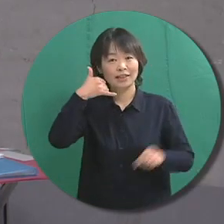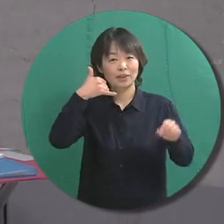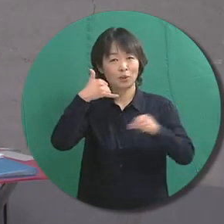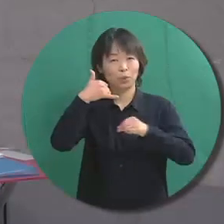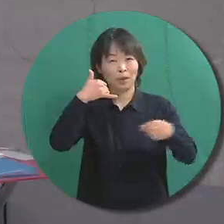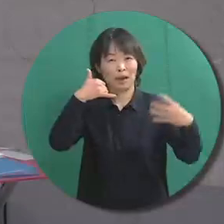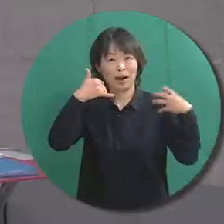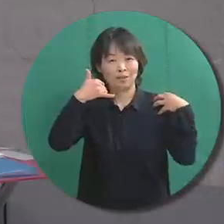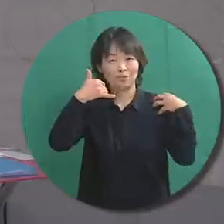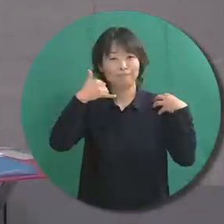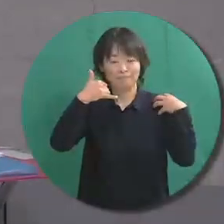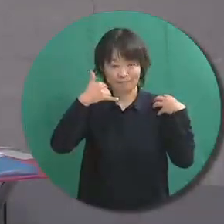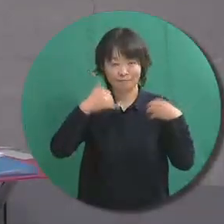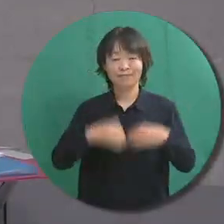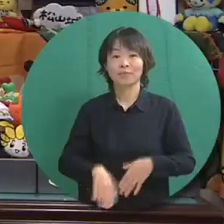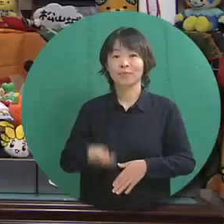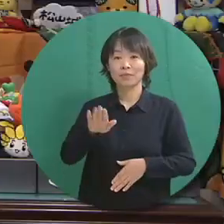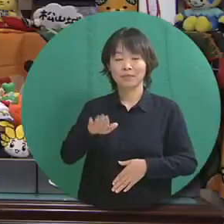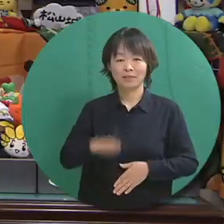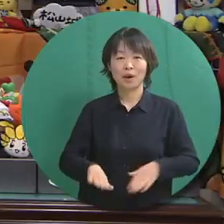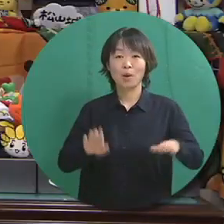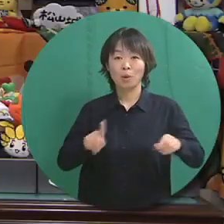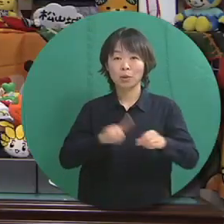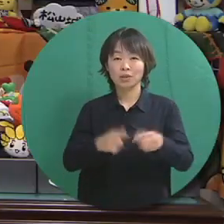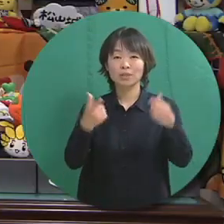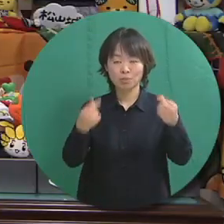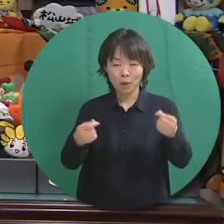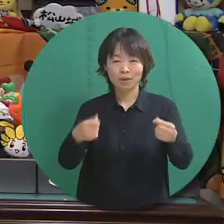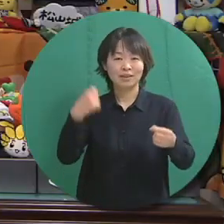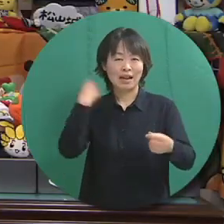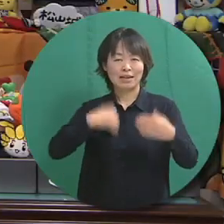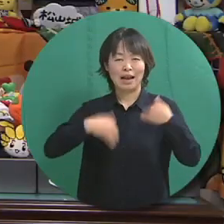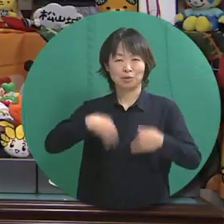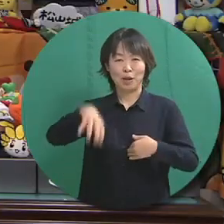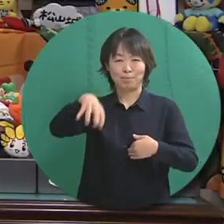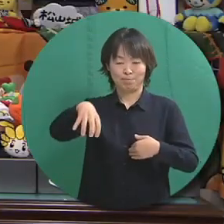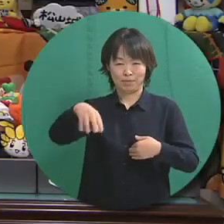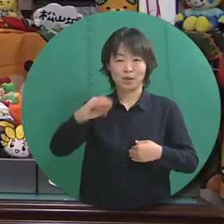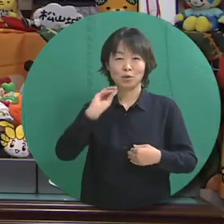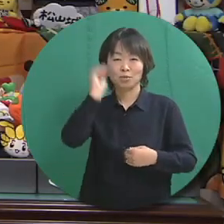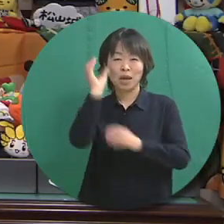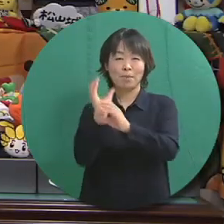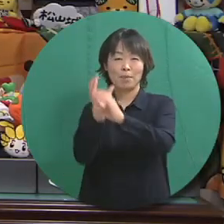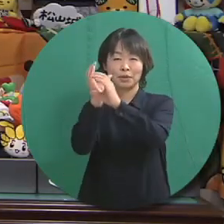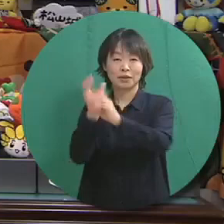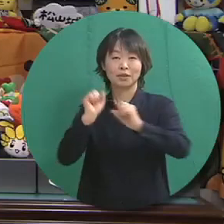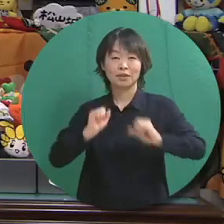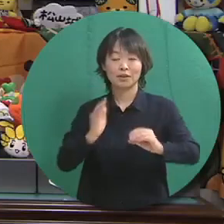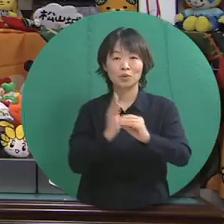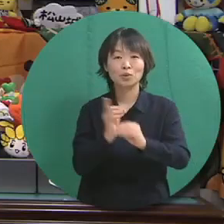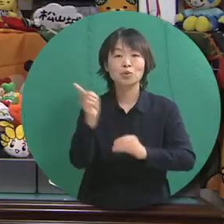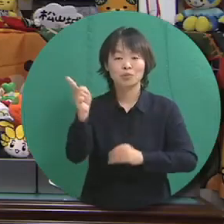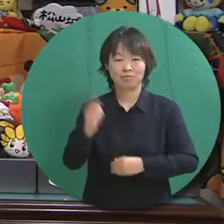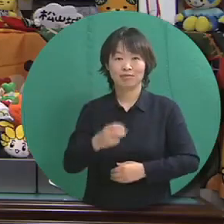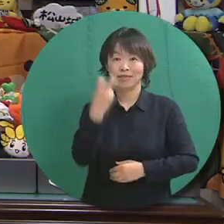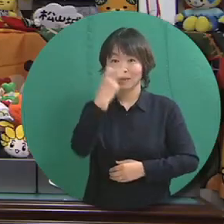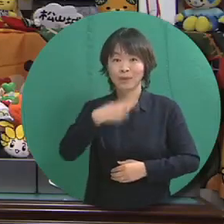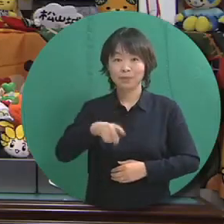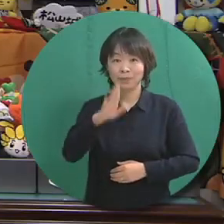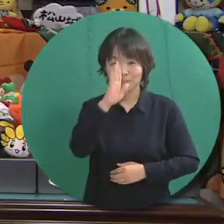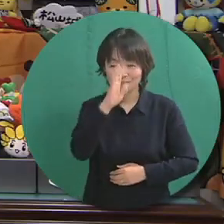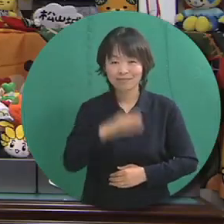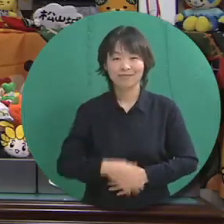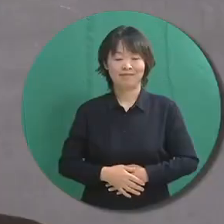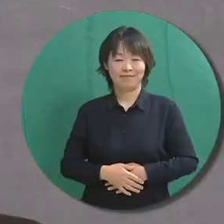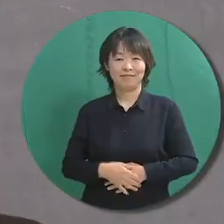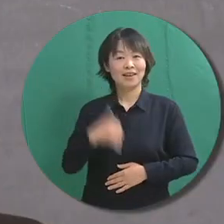はい、みきゃん特命係です。 今年も南楽園で梅まつりをやってるんだって。ちょっと調べてきてく